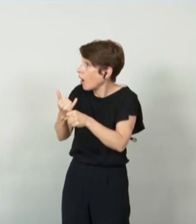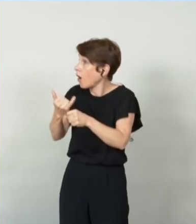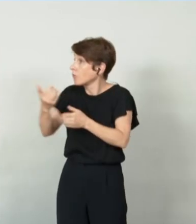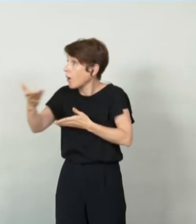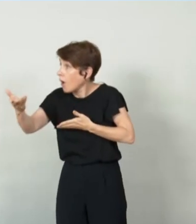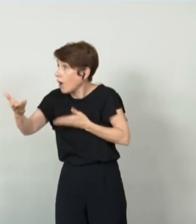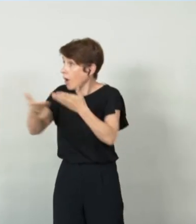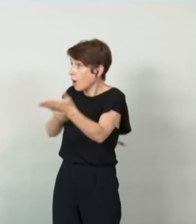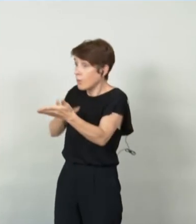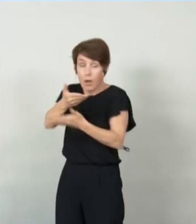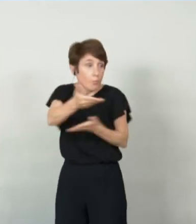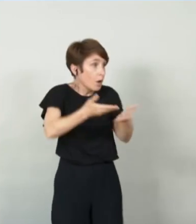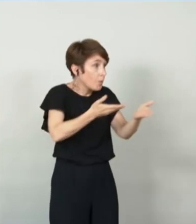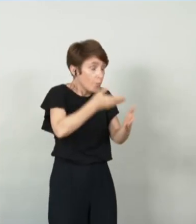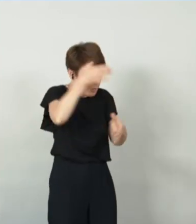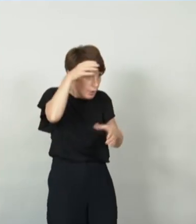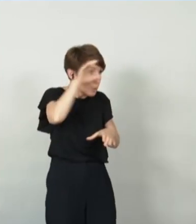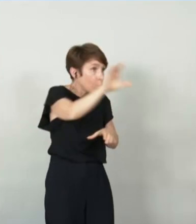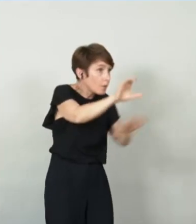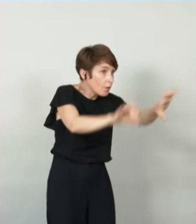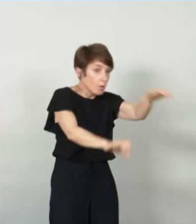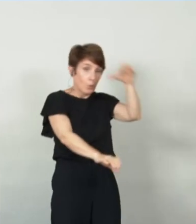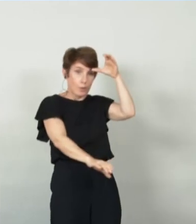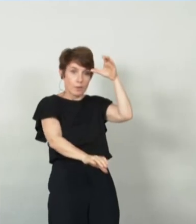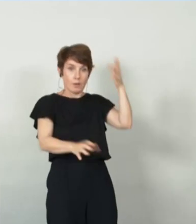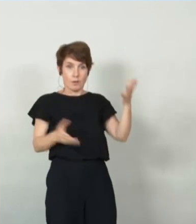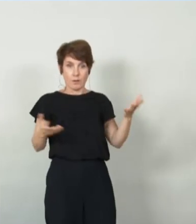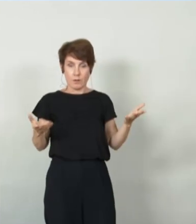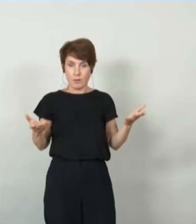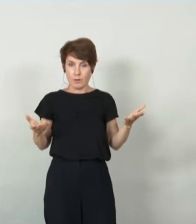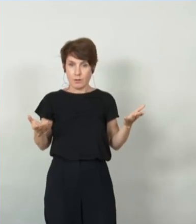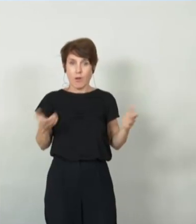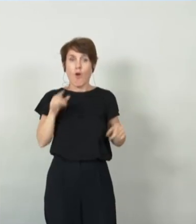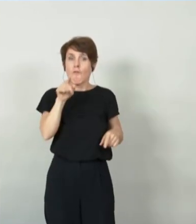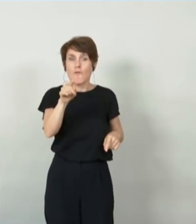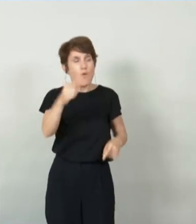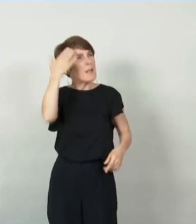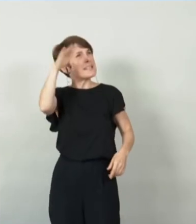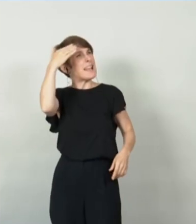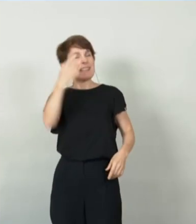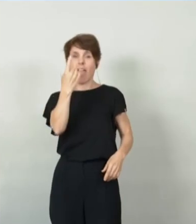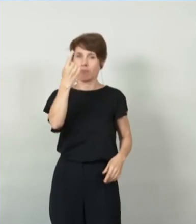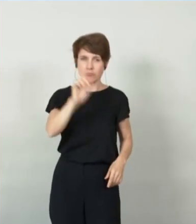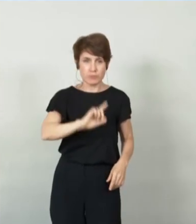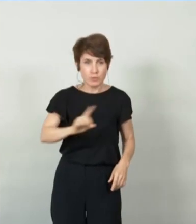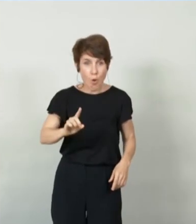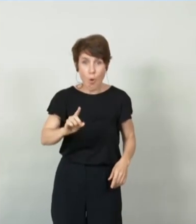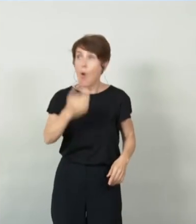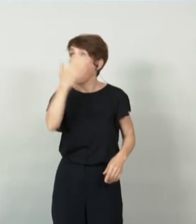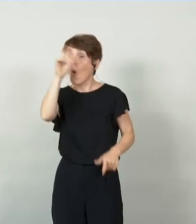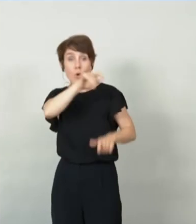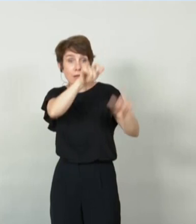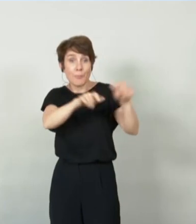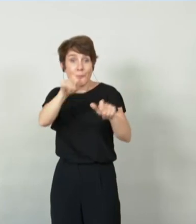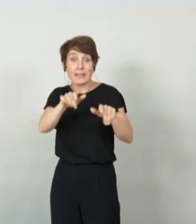connaissance réciproque progresse parce que vous n'avez pas le monopole du bien d'autres à travers le monde peuvent vouloir l'atteindre